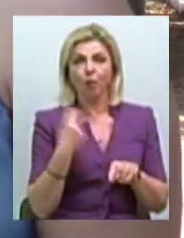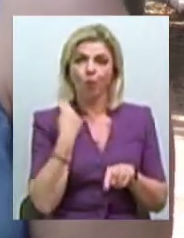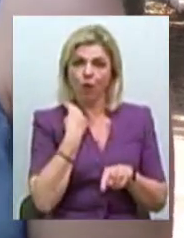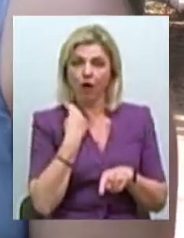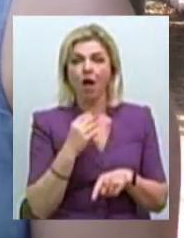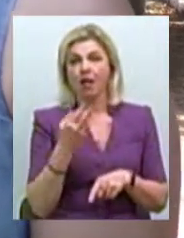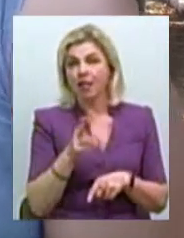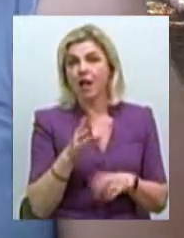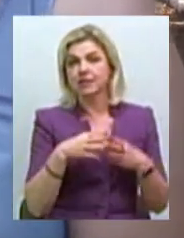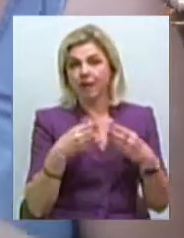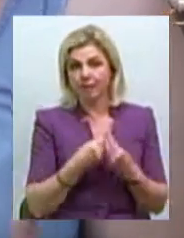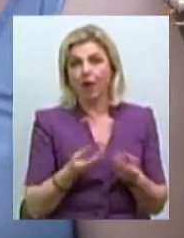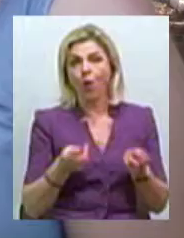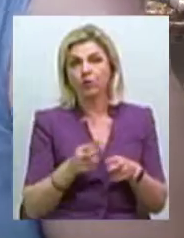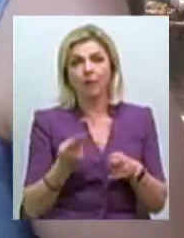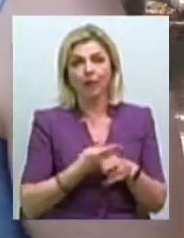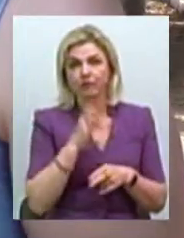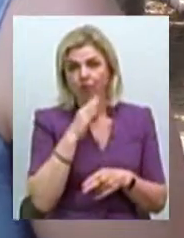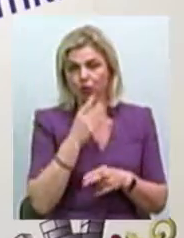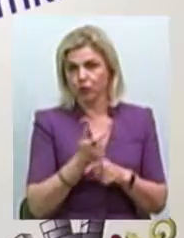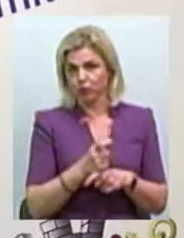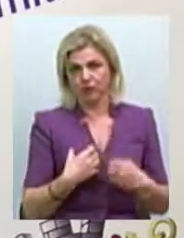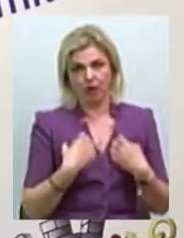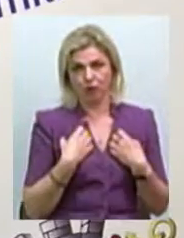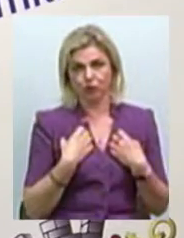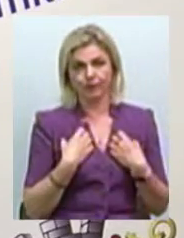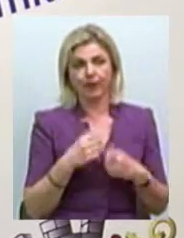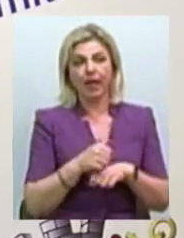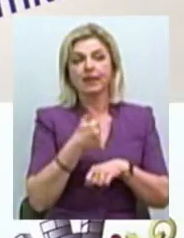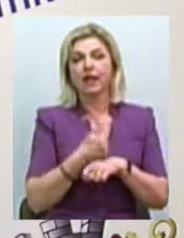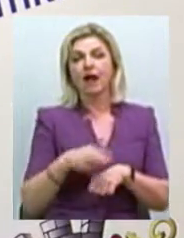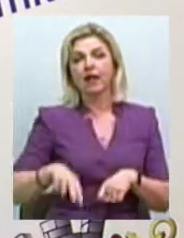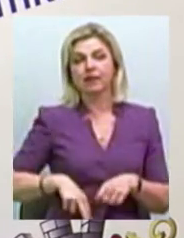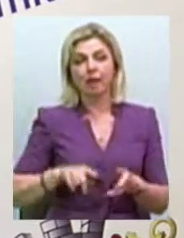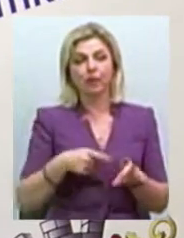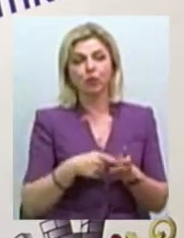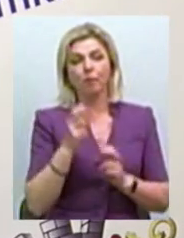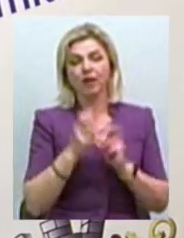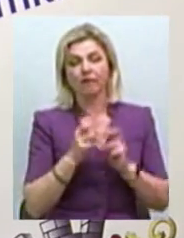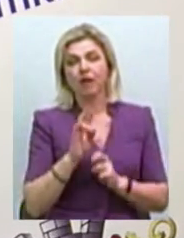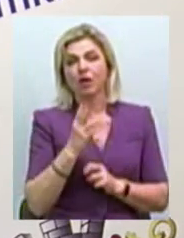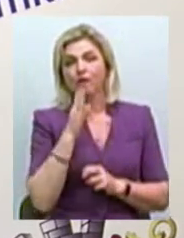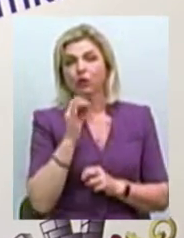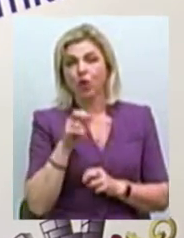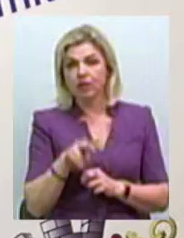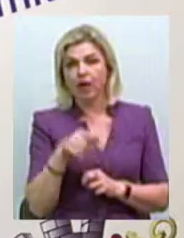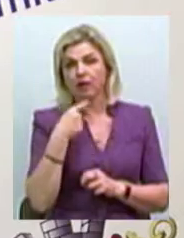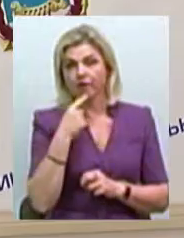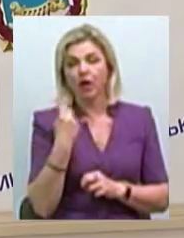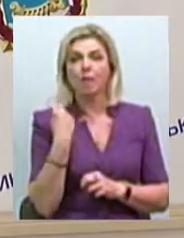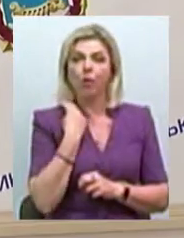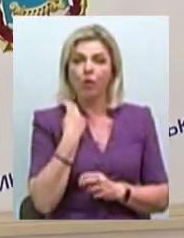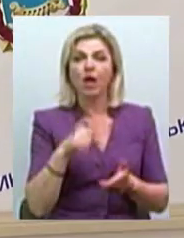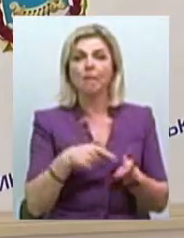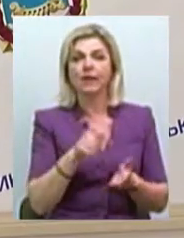для сім'ї залишитись без води – це дуже страшно. Генеральний директор міського комунального підприємства «Миколаївводоканал» каже, заборгованість